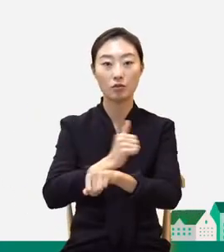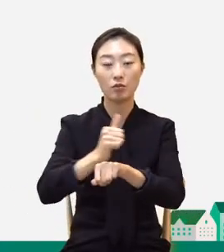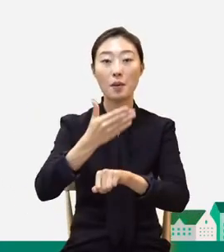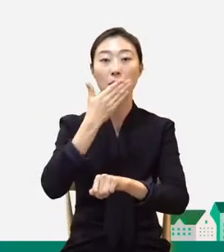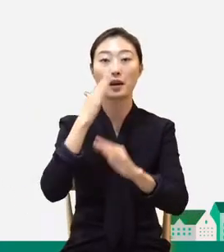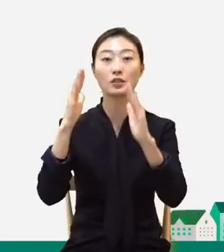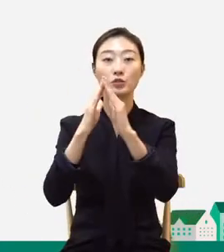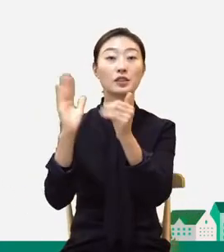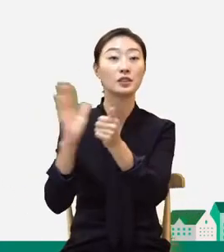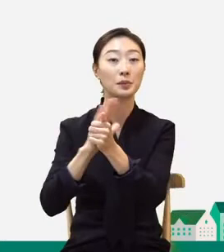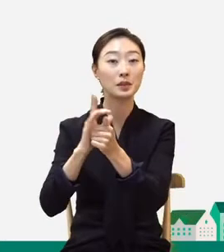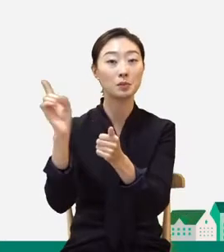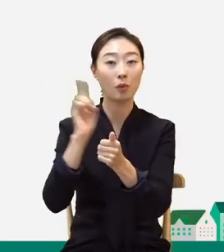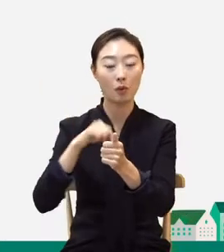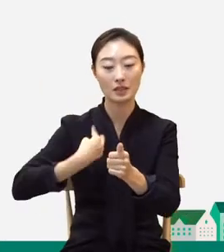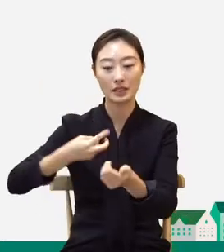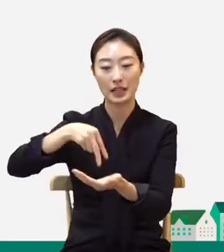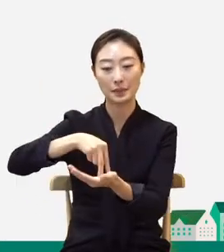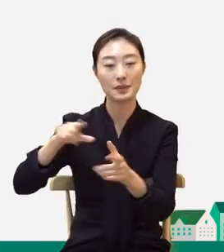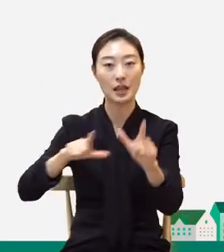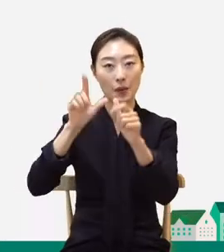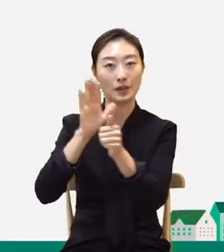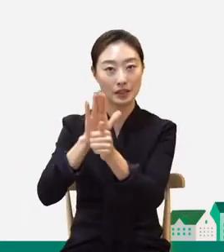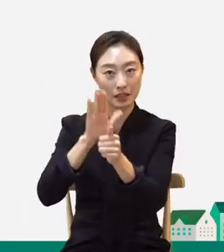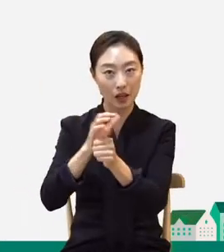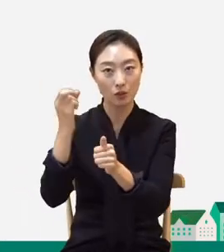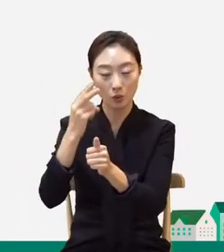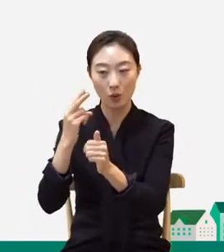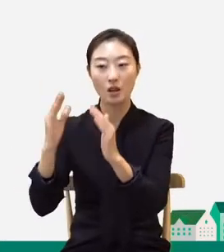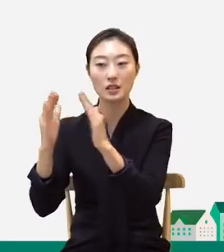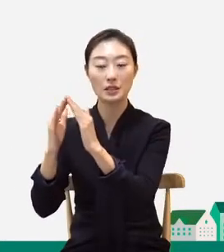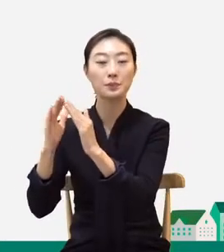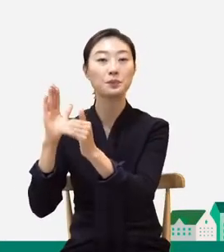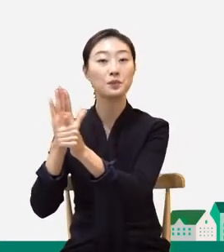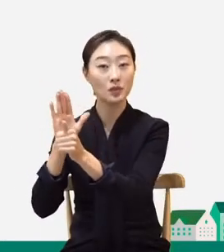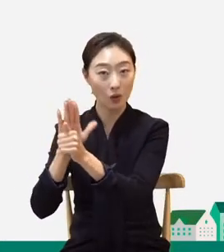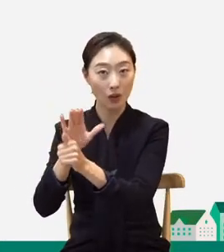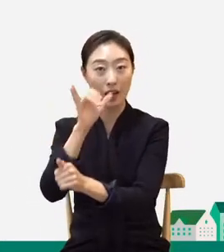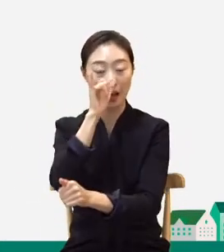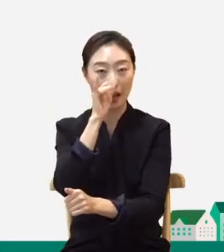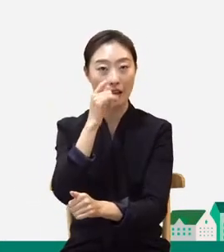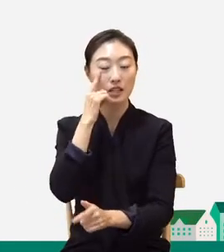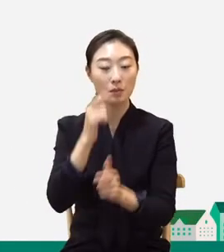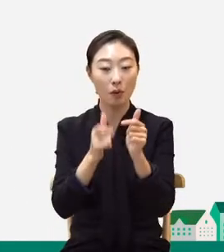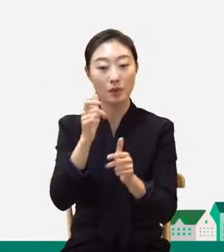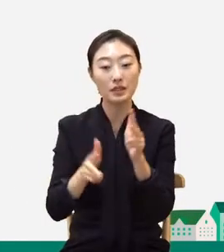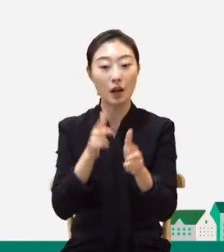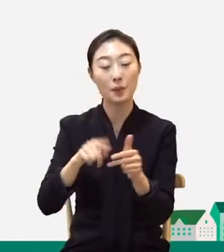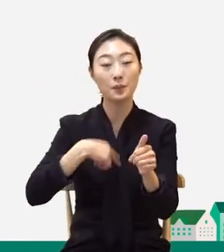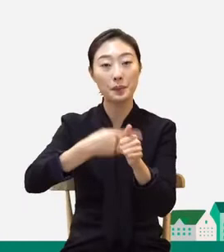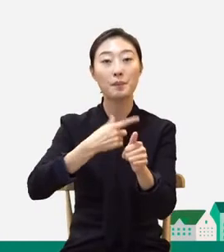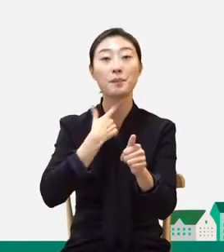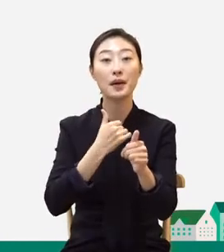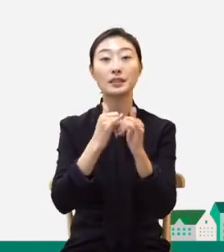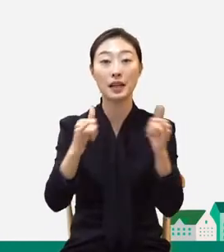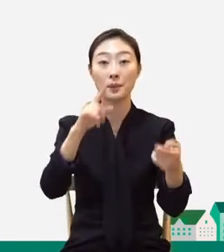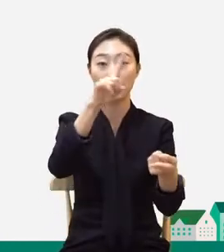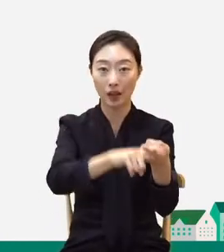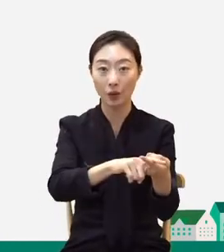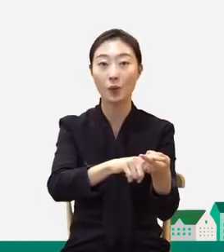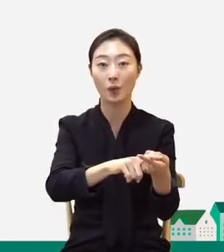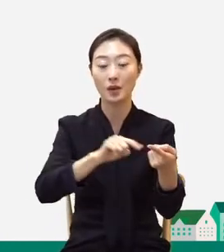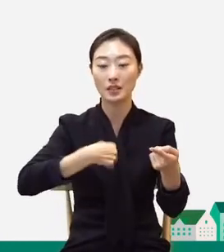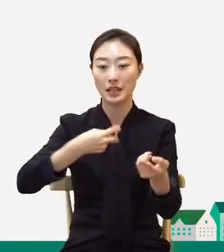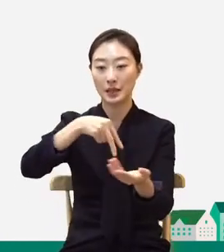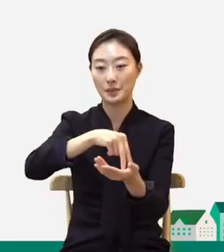주거 서비스로 자립생활주택과 지원주택이 운영이 되고 있습니다. 시범사업에 참여하셨던 분들은 그대로